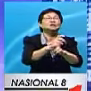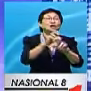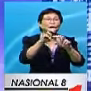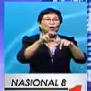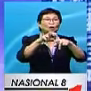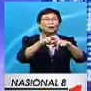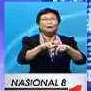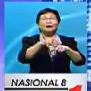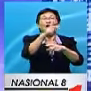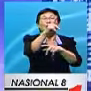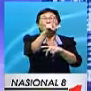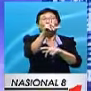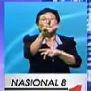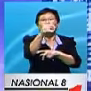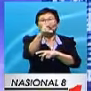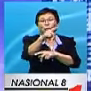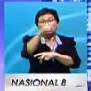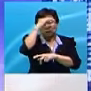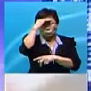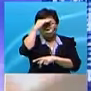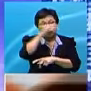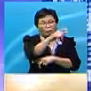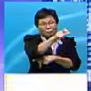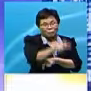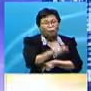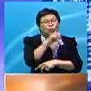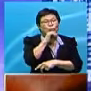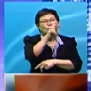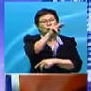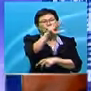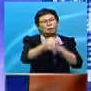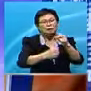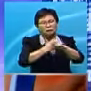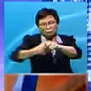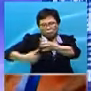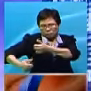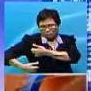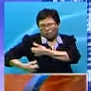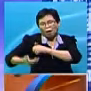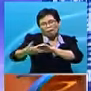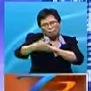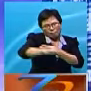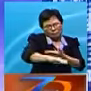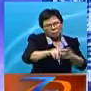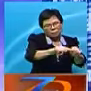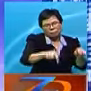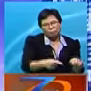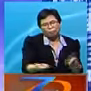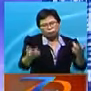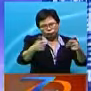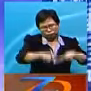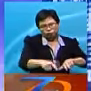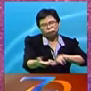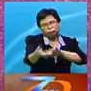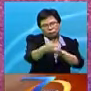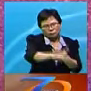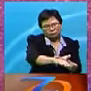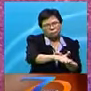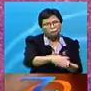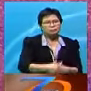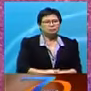Mangsa Mazlan Herman, 23 tahun, merupakan anggota tentera, meninggal dunia di lokasi kejadian.